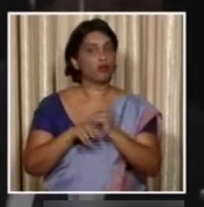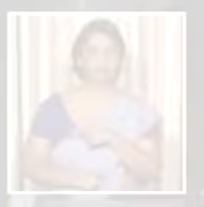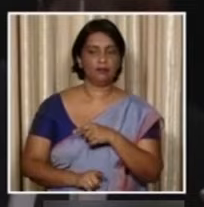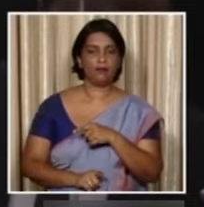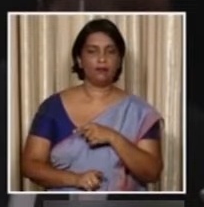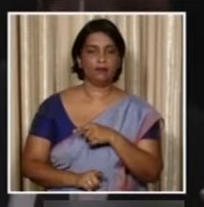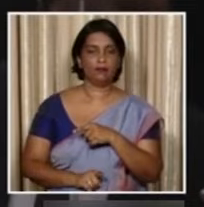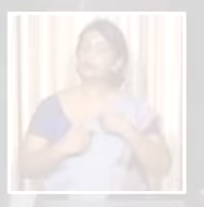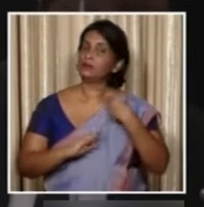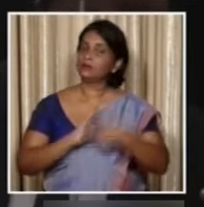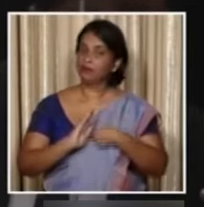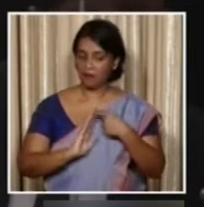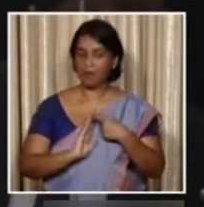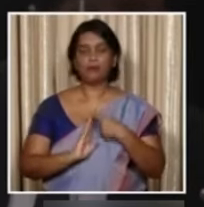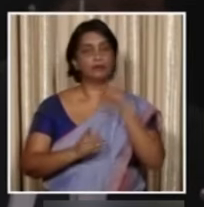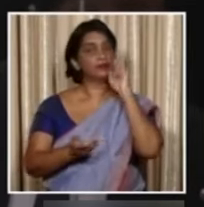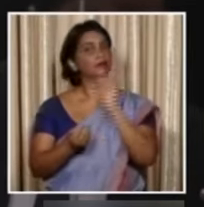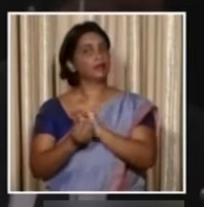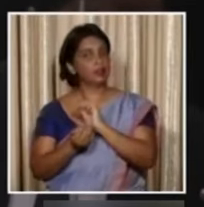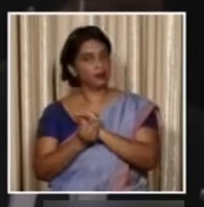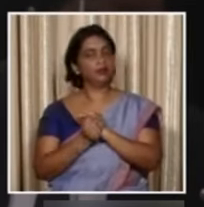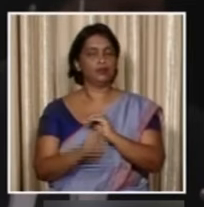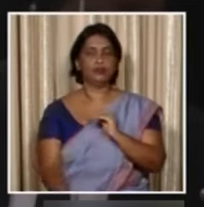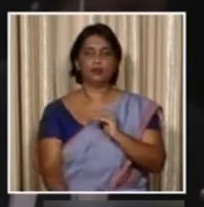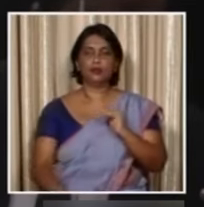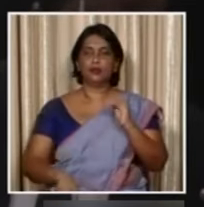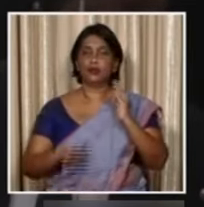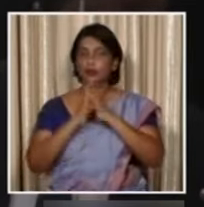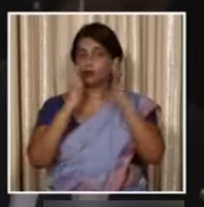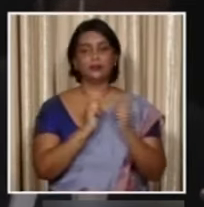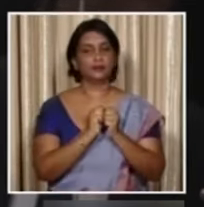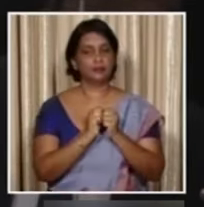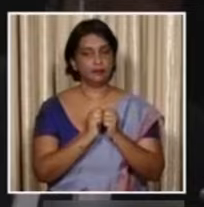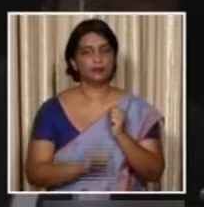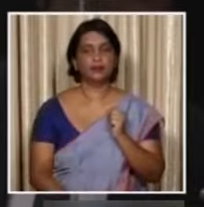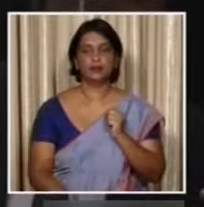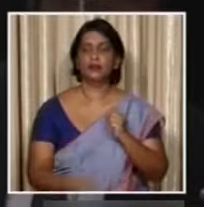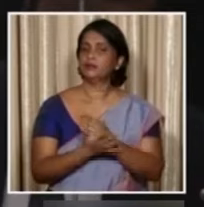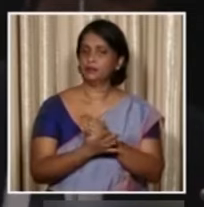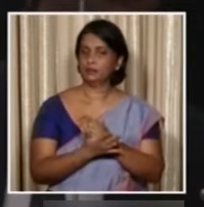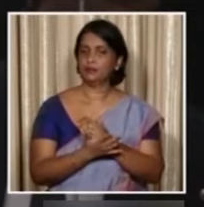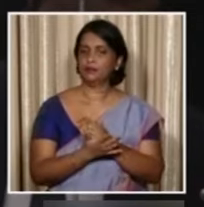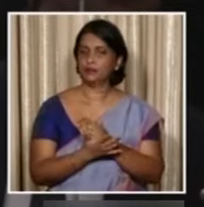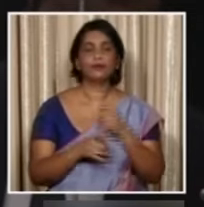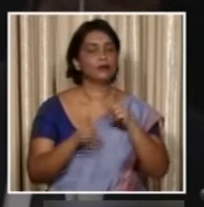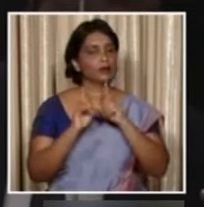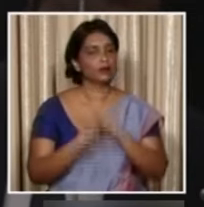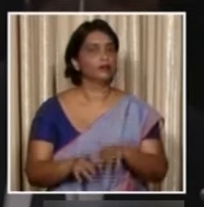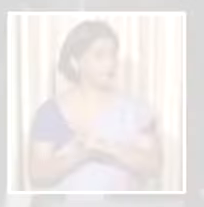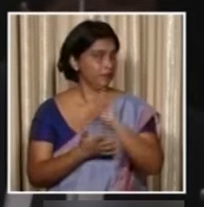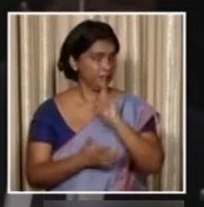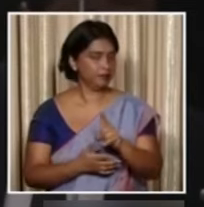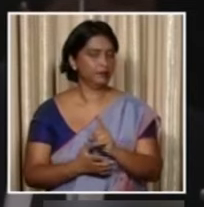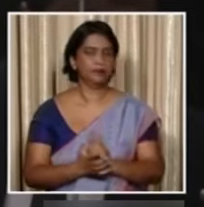කටයුතු කිරීමත් අපේ රටේ ආරක්ෂාව පිළිබඳ බරපතල ලොහුවේත පැවරී ඇති කටයුතු අත්හිට වීමට මෙසේ නිගමනය